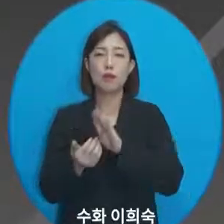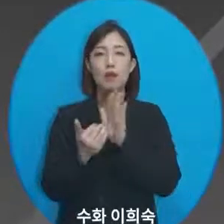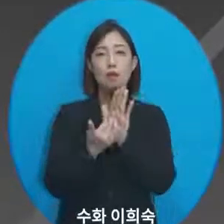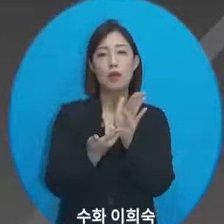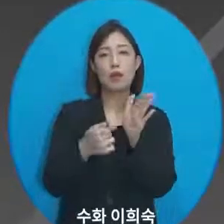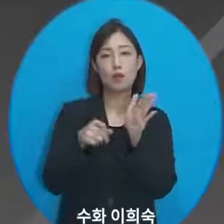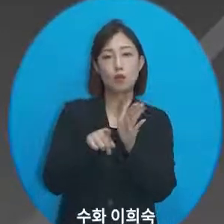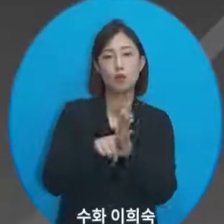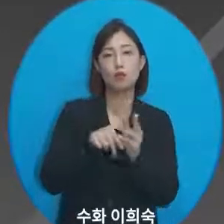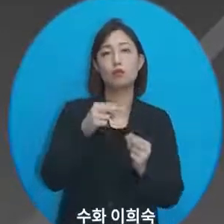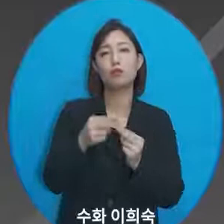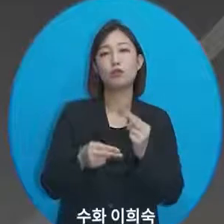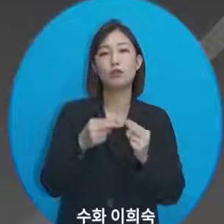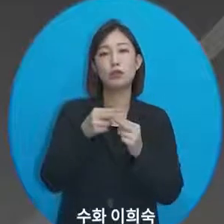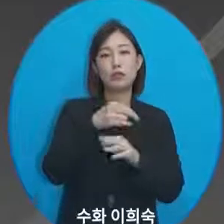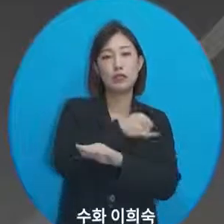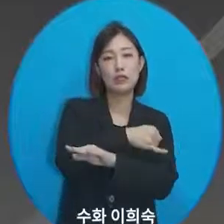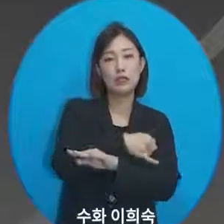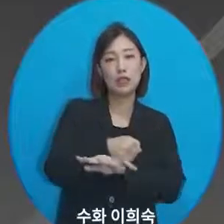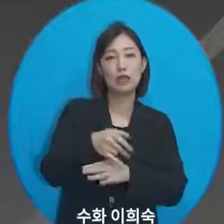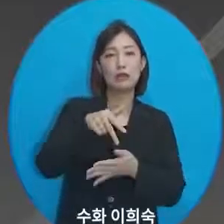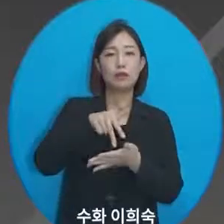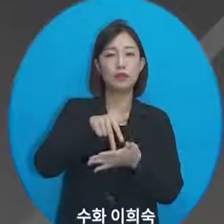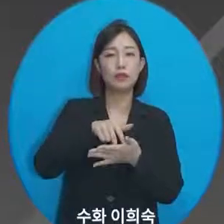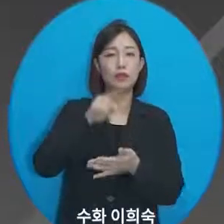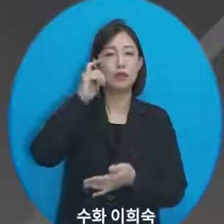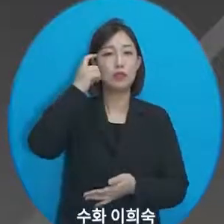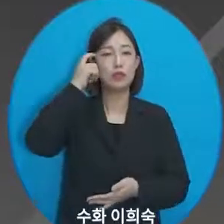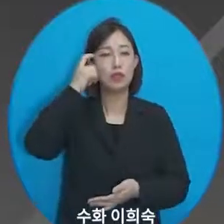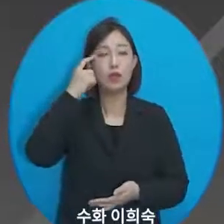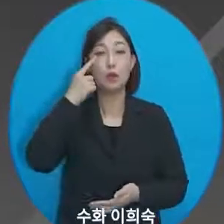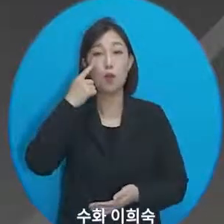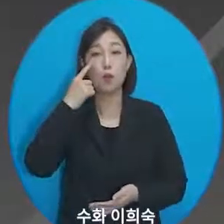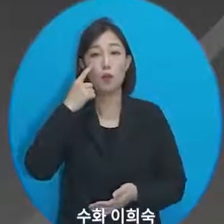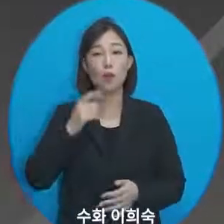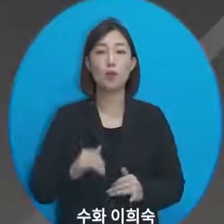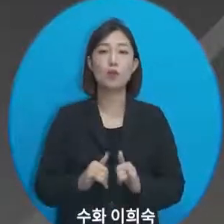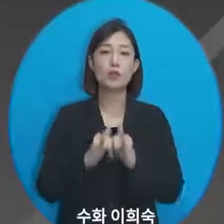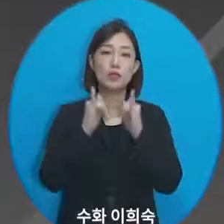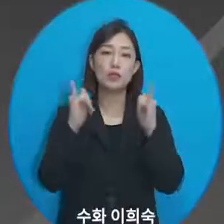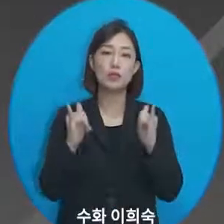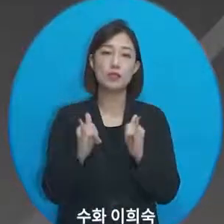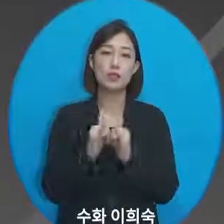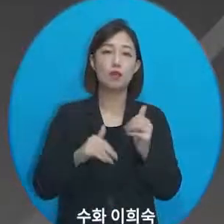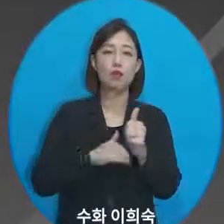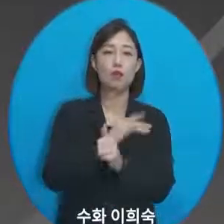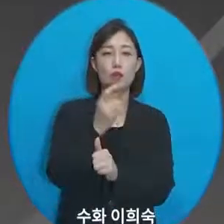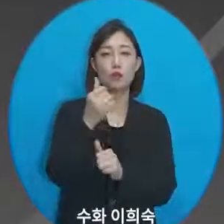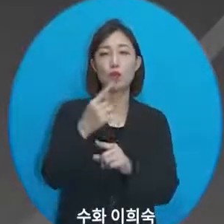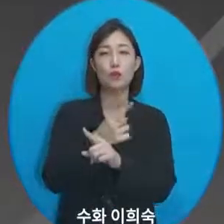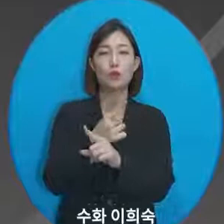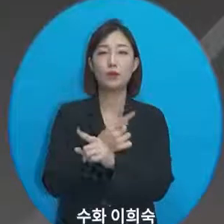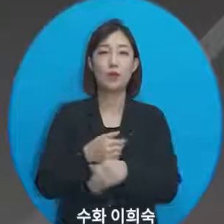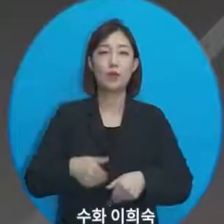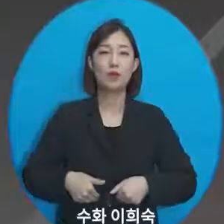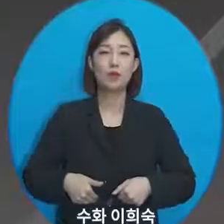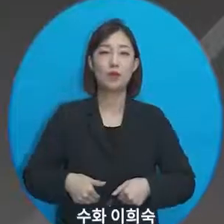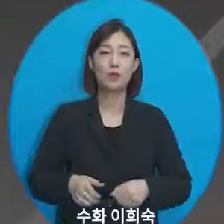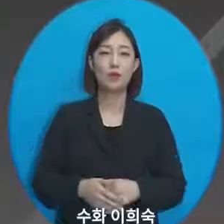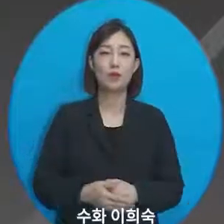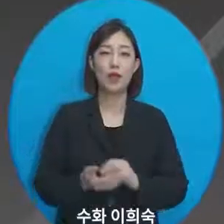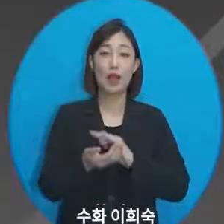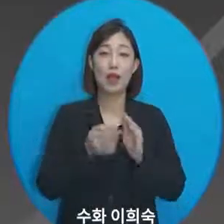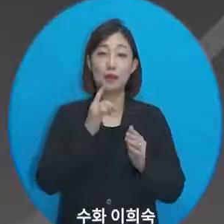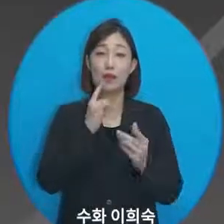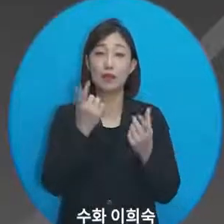방법으로 유니버셜 디자인적 사고로 우리의 물리적 환경을 구성해야 된다. 그래서 그 간격을 없애는